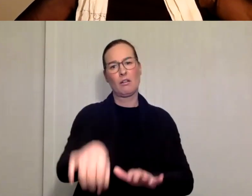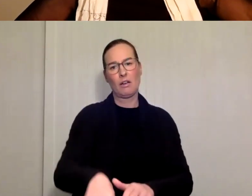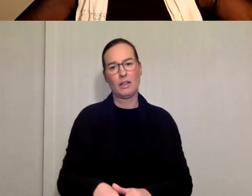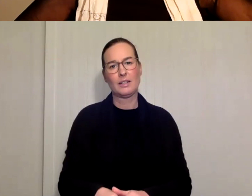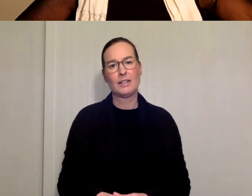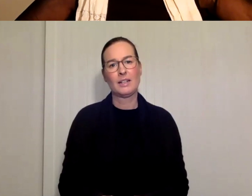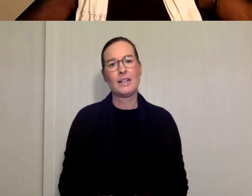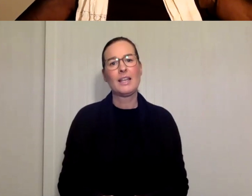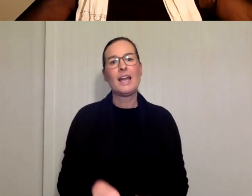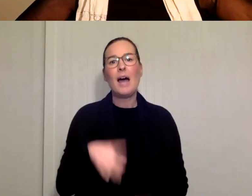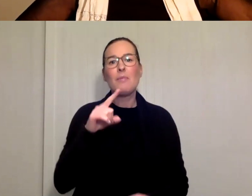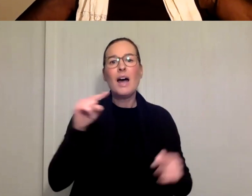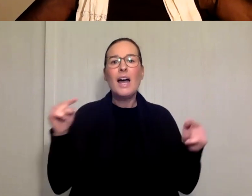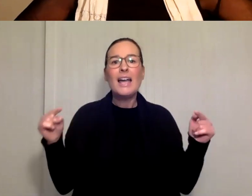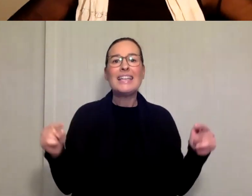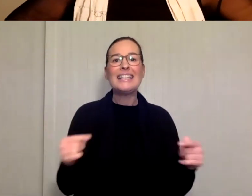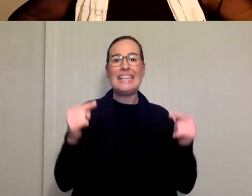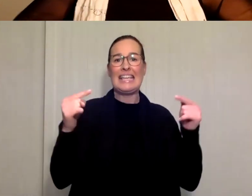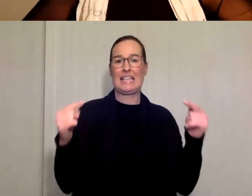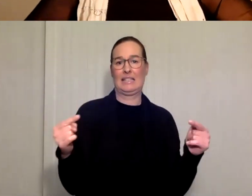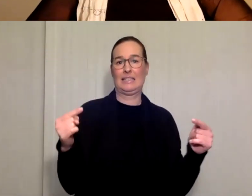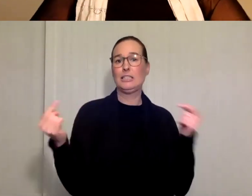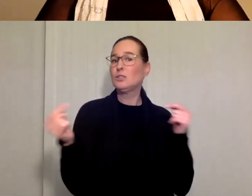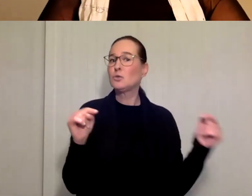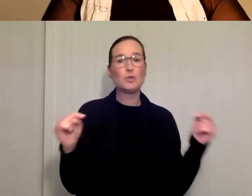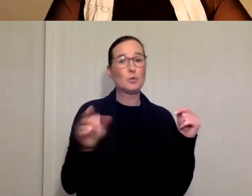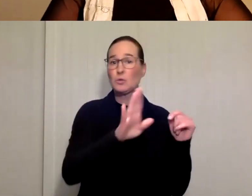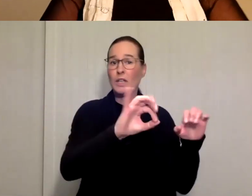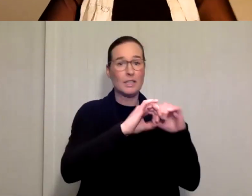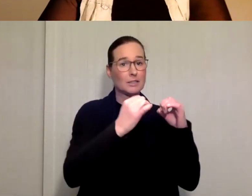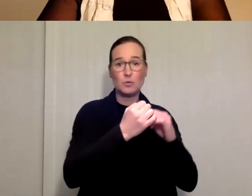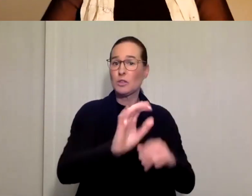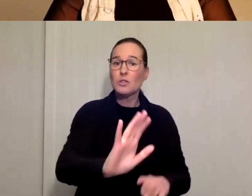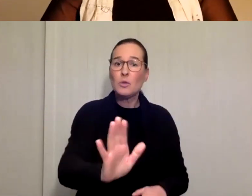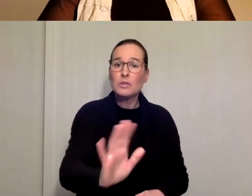Das ist aber gar keine Gegenrede zu der Situation, die Sie beschreiben, sondern es fragt